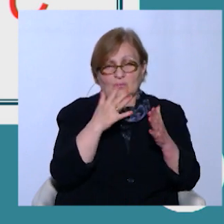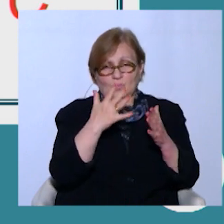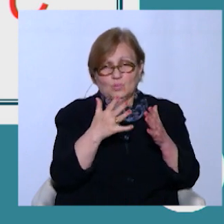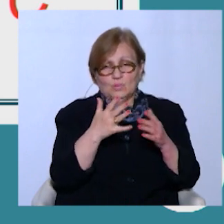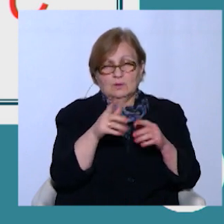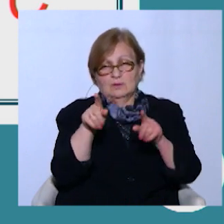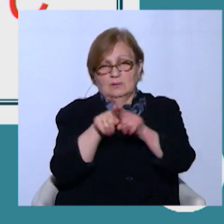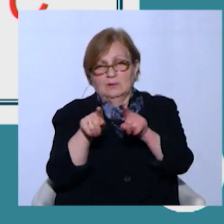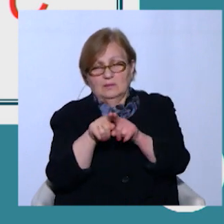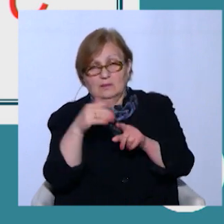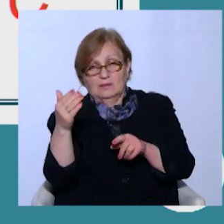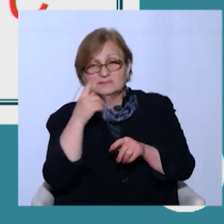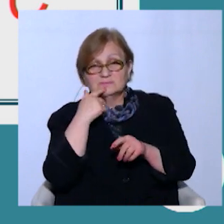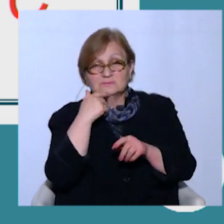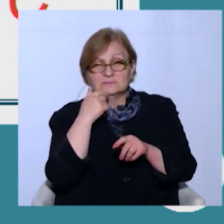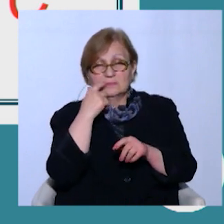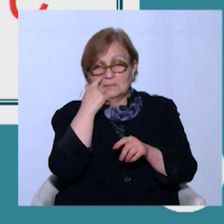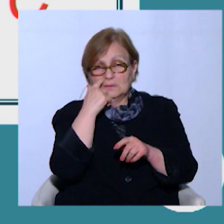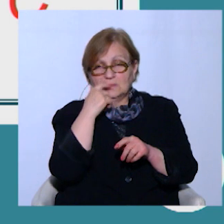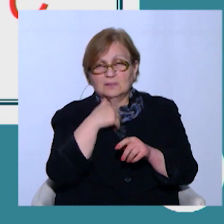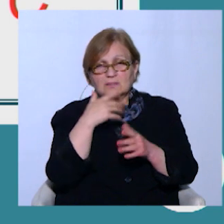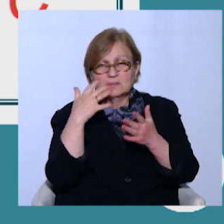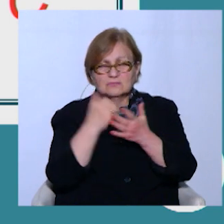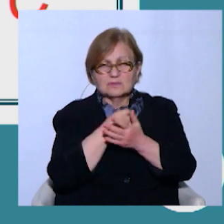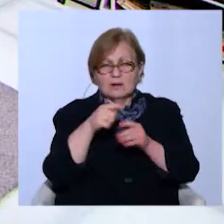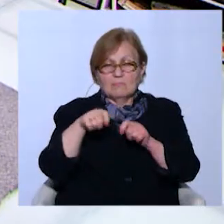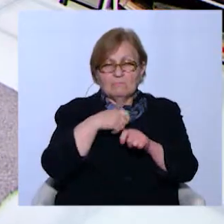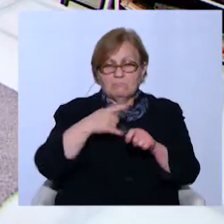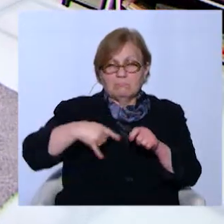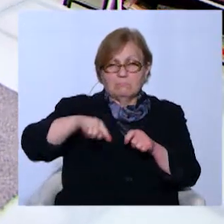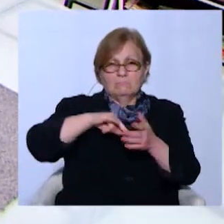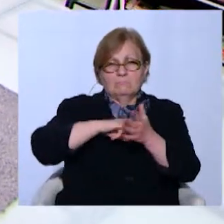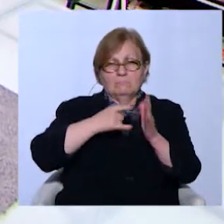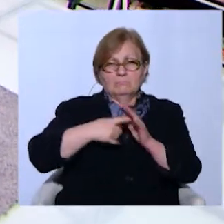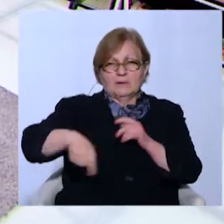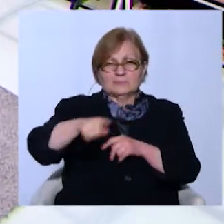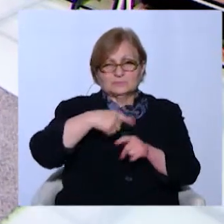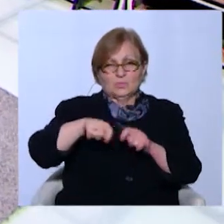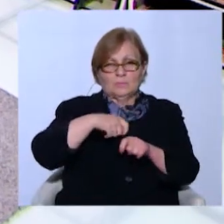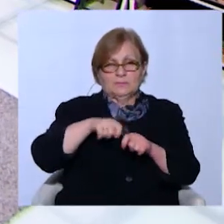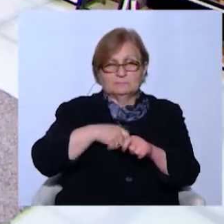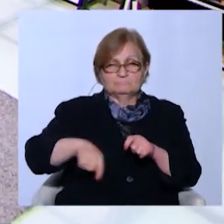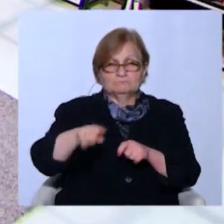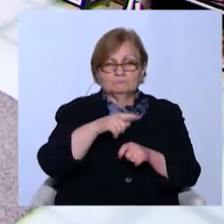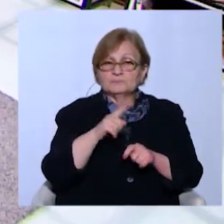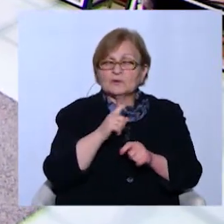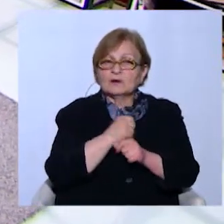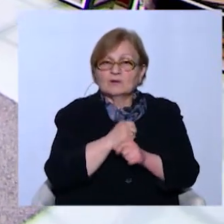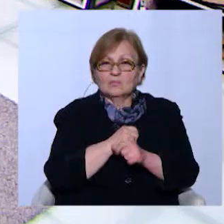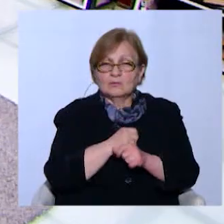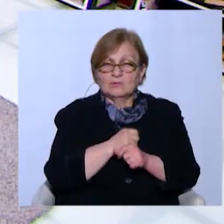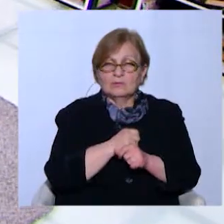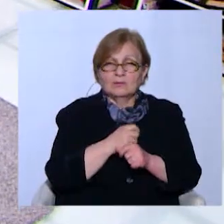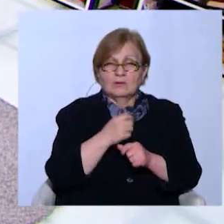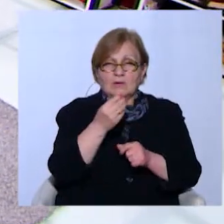მსგავსი სამკუთხედის გვერდი არის 10 და გვინდა ვიპოვოთ ფართობი. ახლა ნახეთ, როგორ ვიქცევით ამ შემთხვევაში. ესე იგი, მოცემული გვაქვს